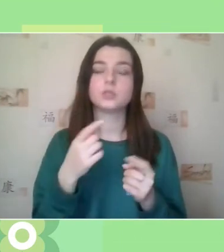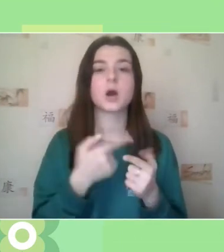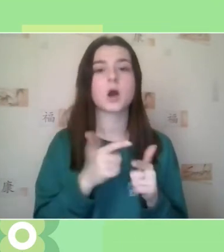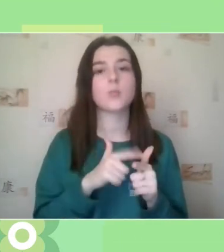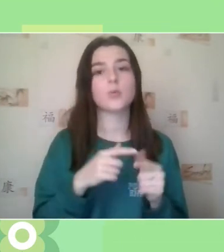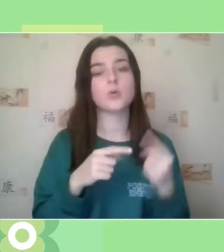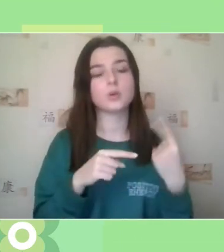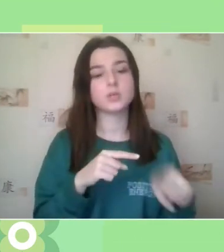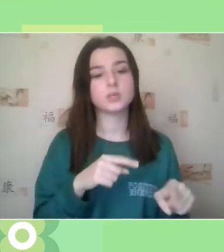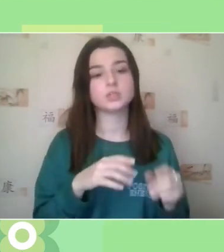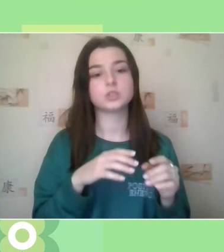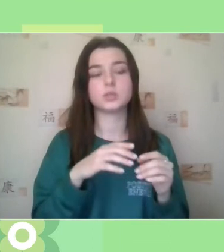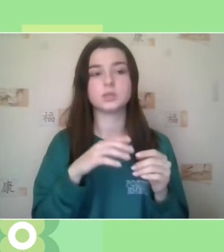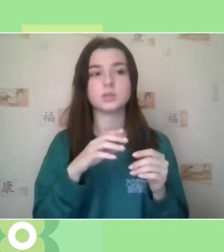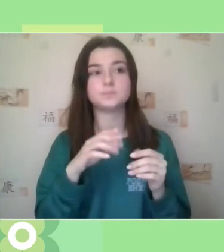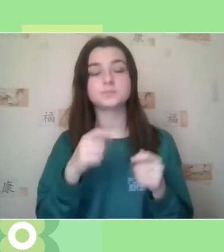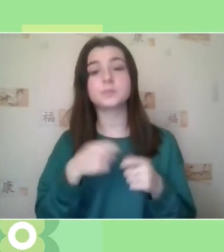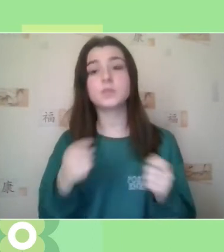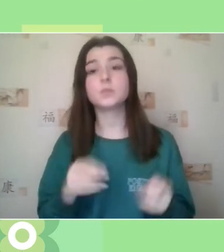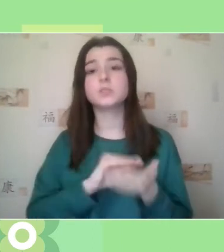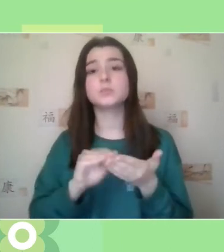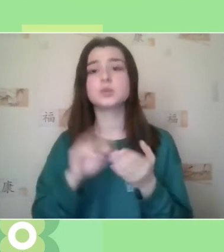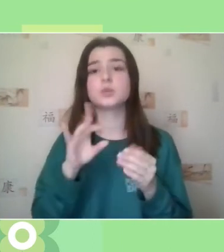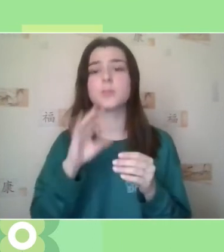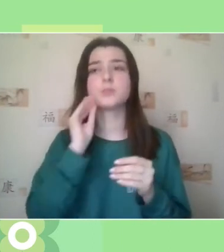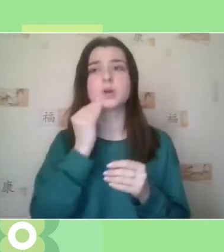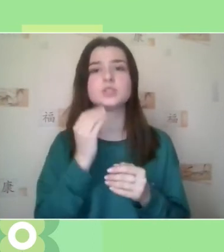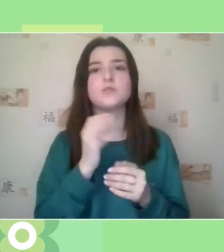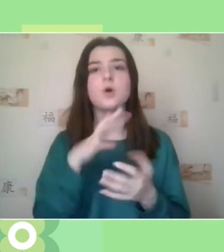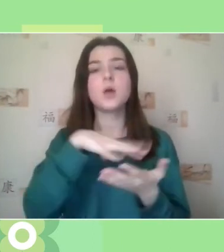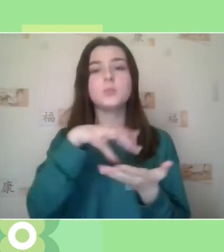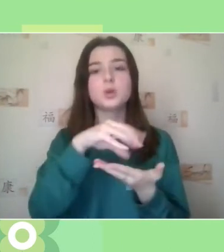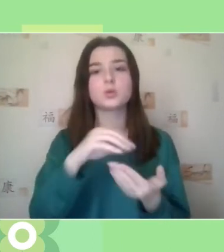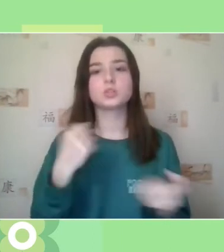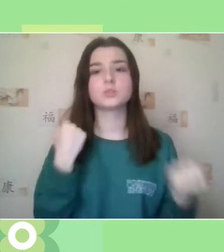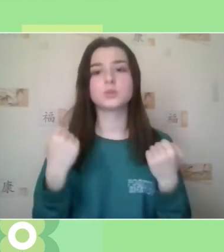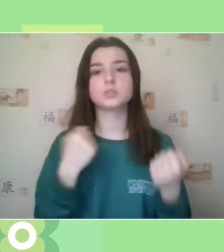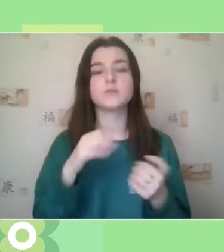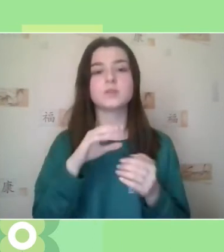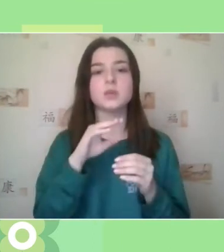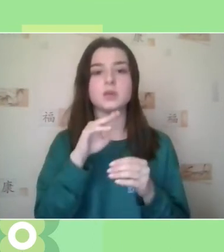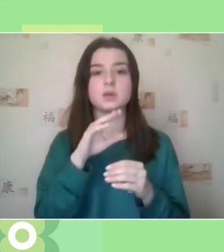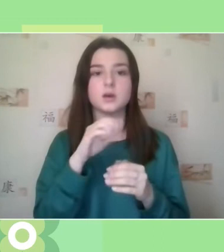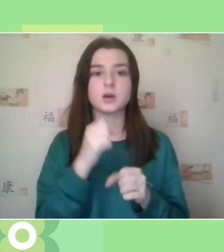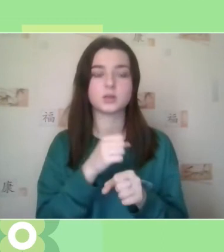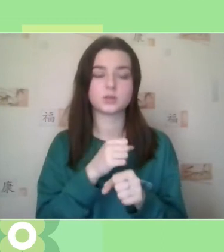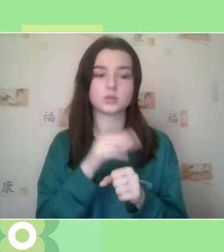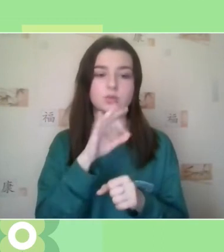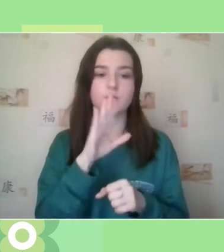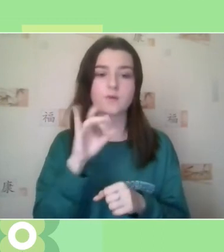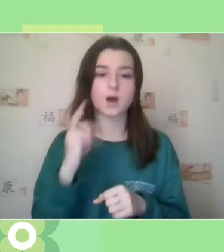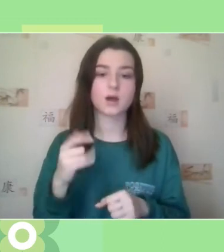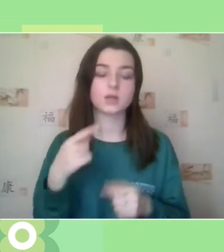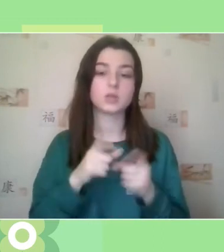зазвичай пише тільки про свій бізнес. Печеньки, піроженки, спортивні товари і так далі. І люди насправді до